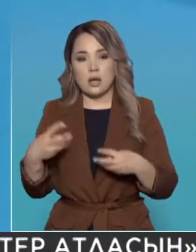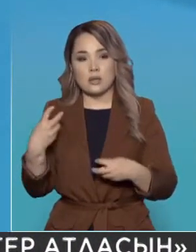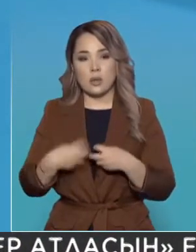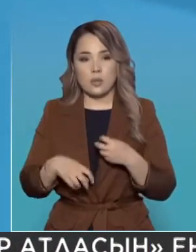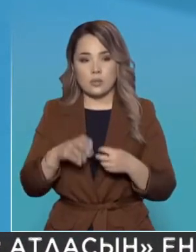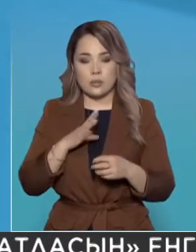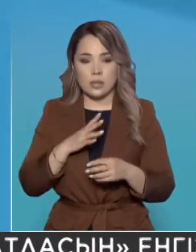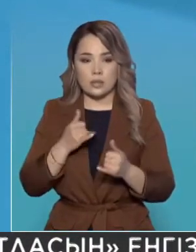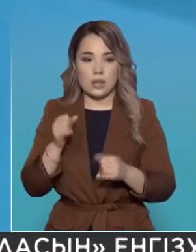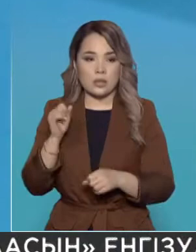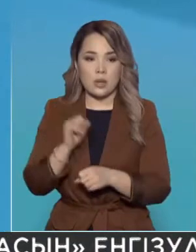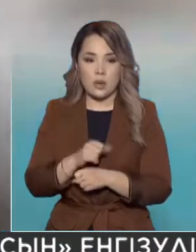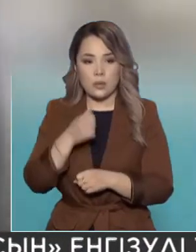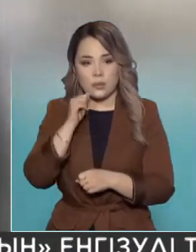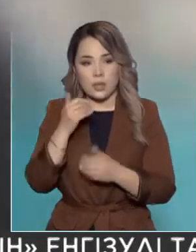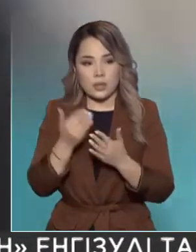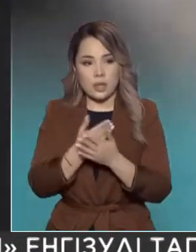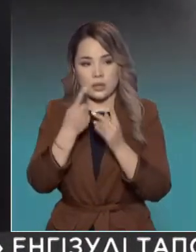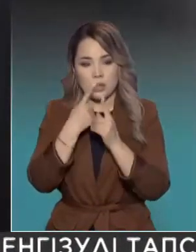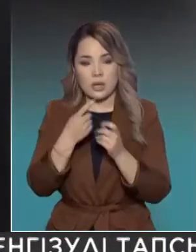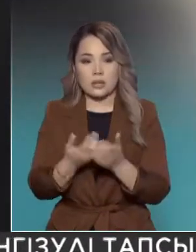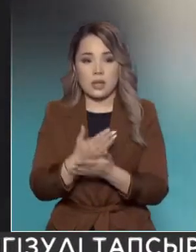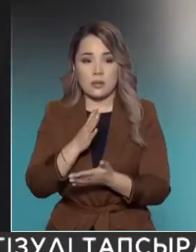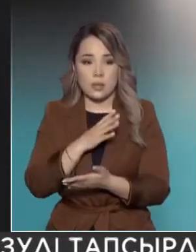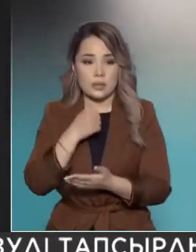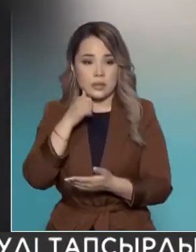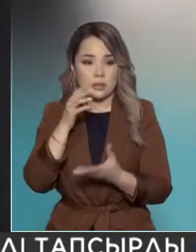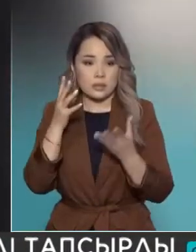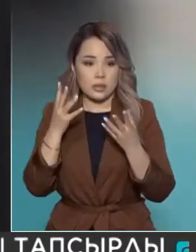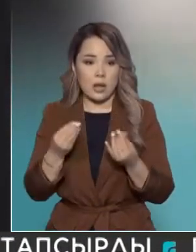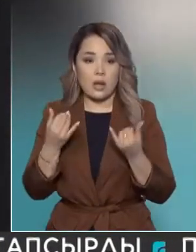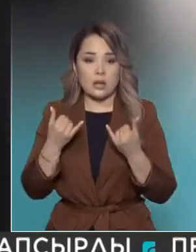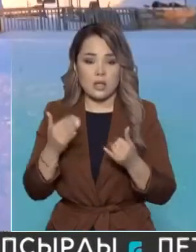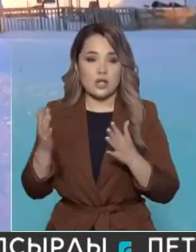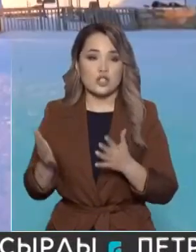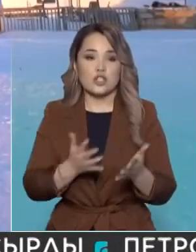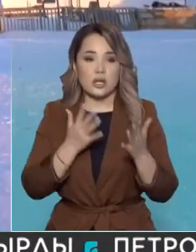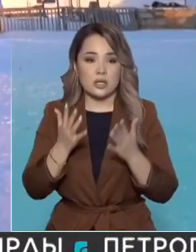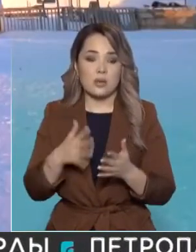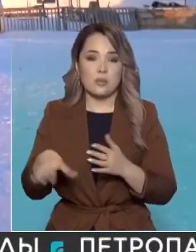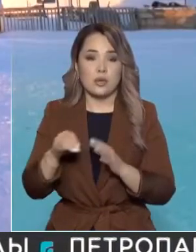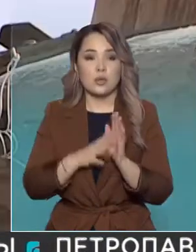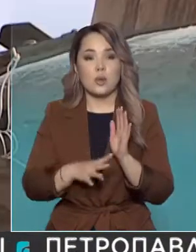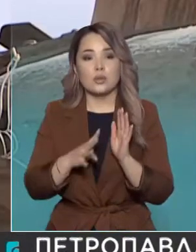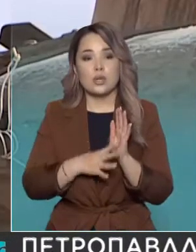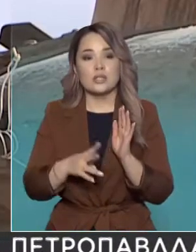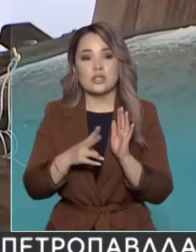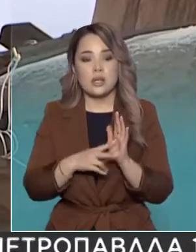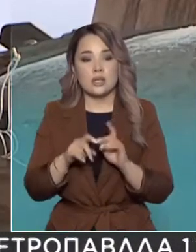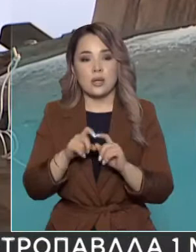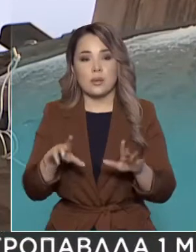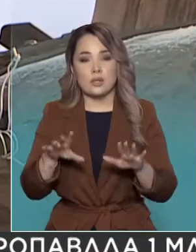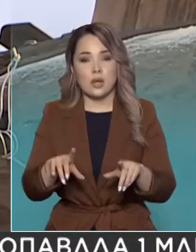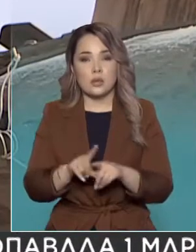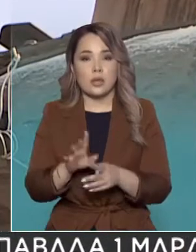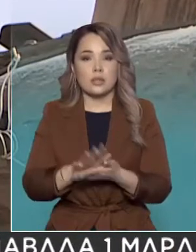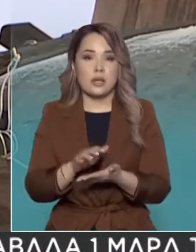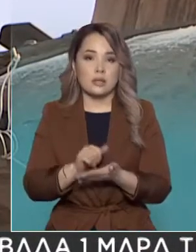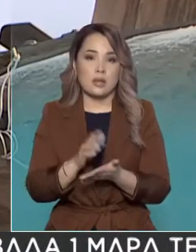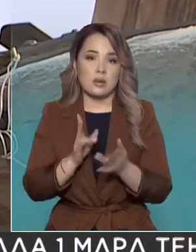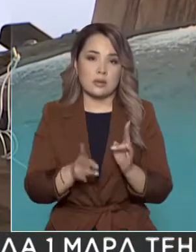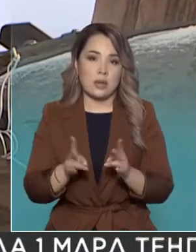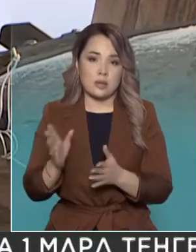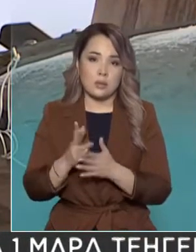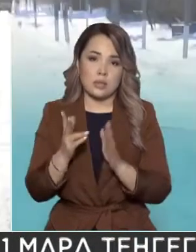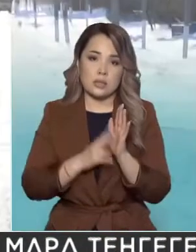қуаттан ажырап қалған кешегі жаңалықтарымызда хабарлаған едік. Екпінді желден барлығы 97 елдімекен зардап шеккен болатын. Осы